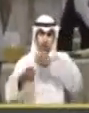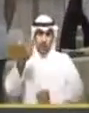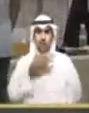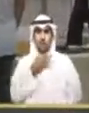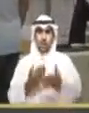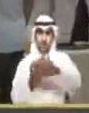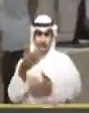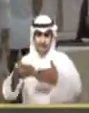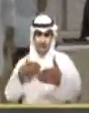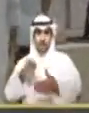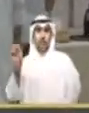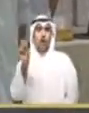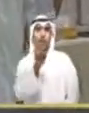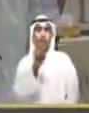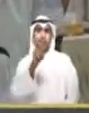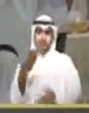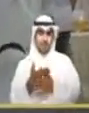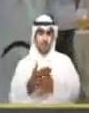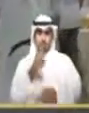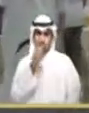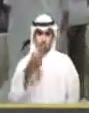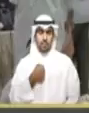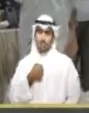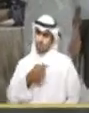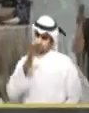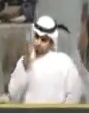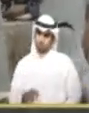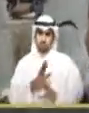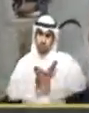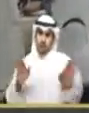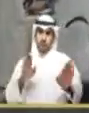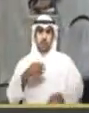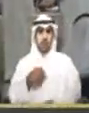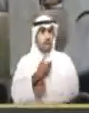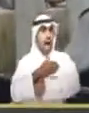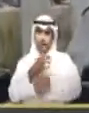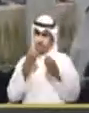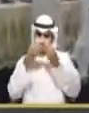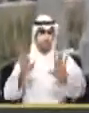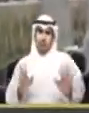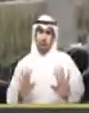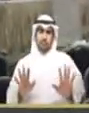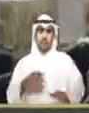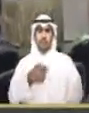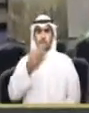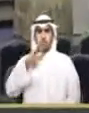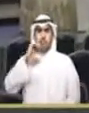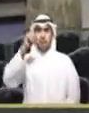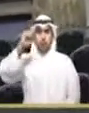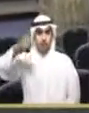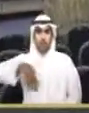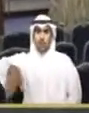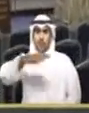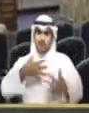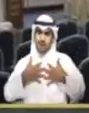المحدد بشهرين، في تأكيد جدي للمؤسسة في التعامل مع القضية الإسكانية وسط فرحة معبرة من